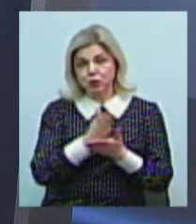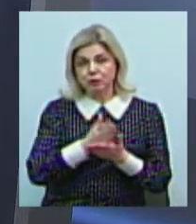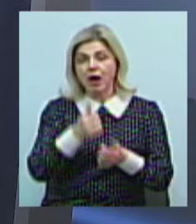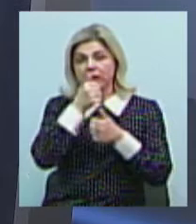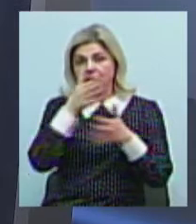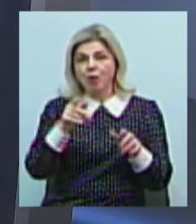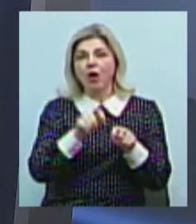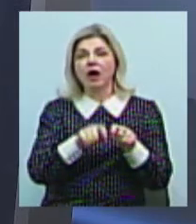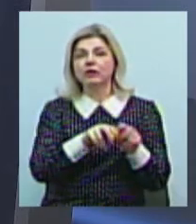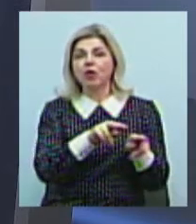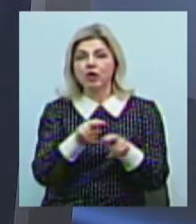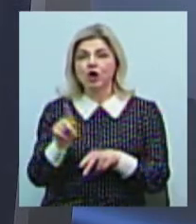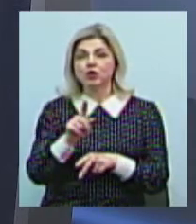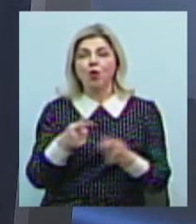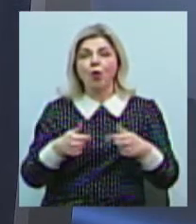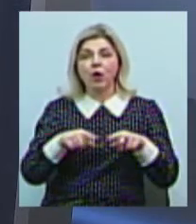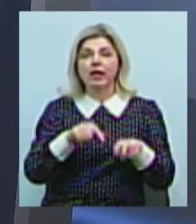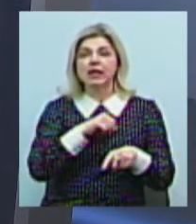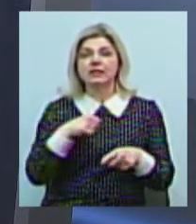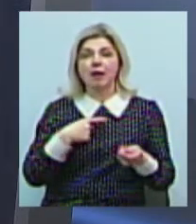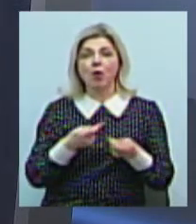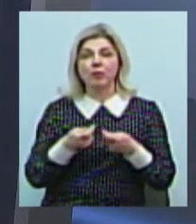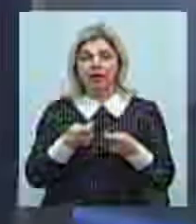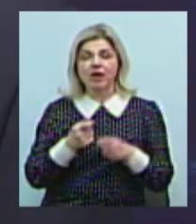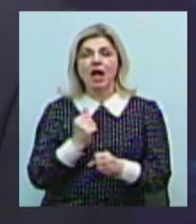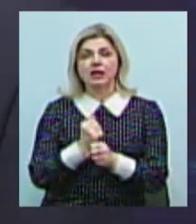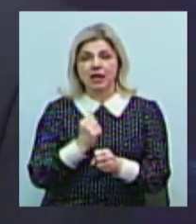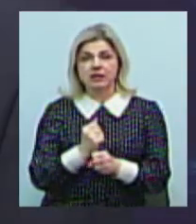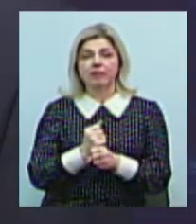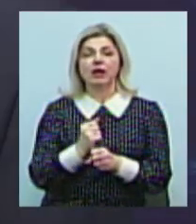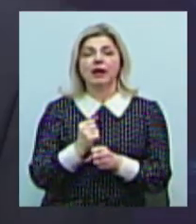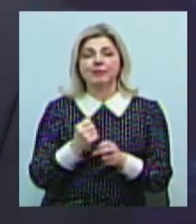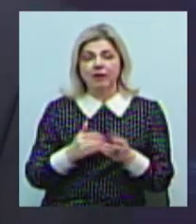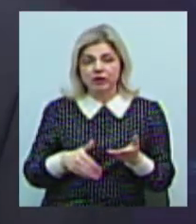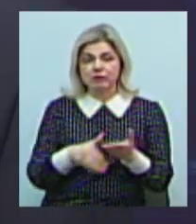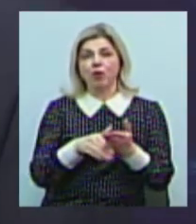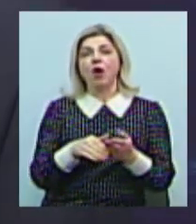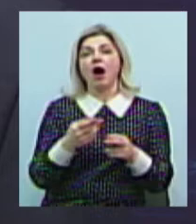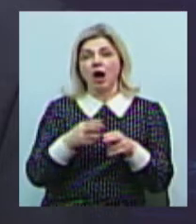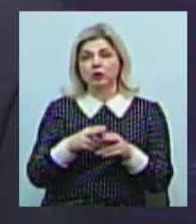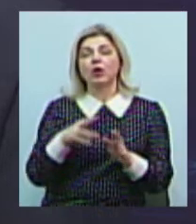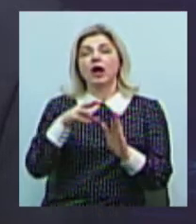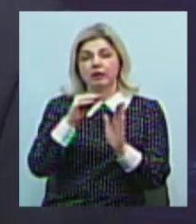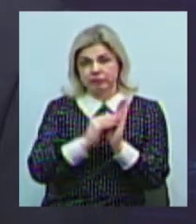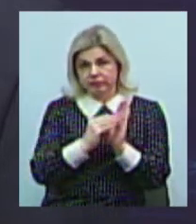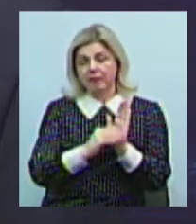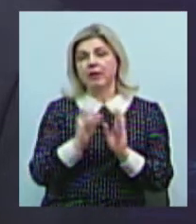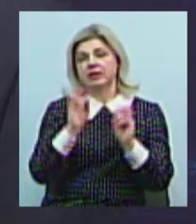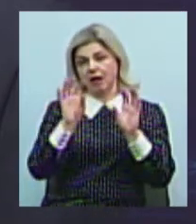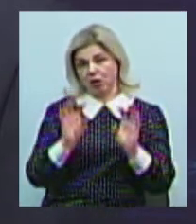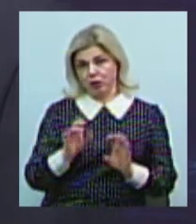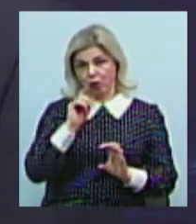проконтролировать, чтобы органы местного самоуправления действовали именно в способ, который предбачен чинным законодательством Украины. И как раз вот бюджетный